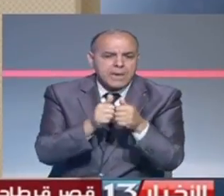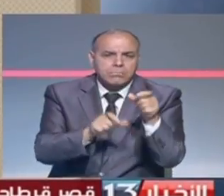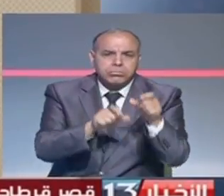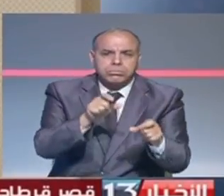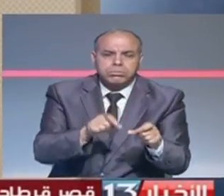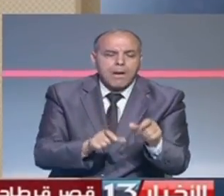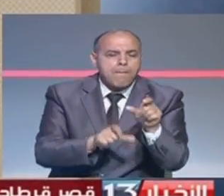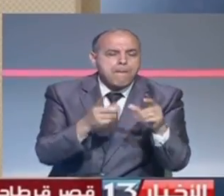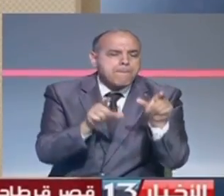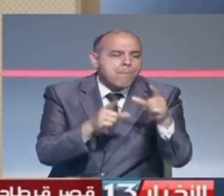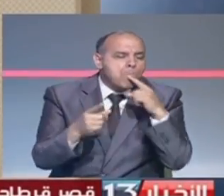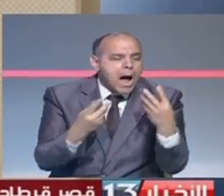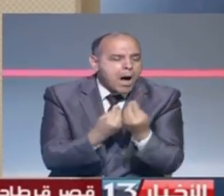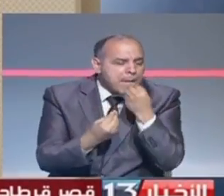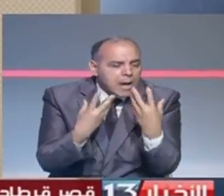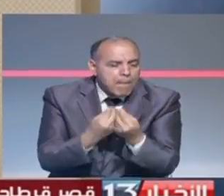المواطنين